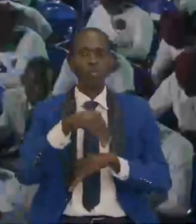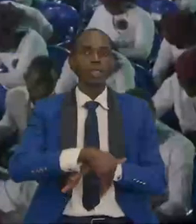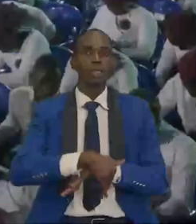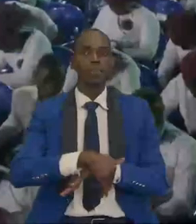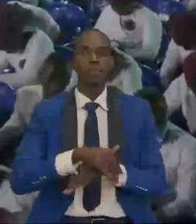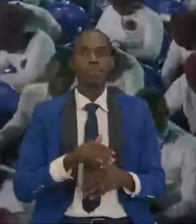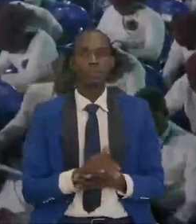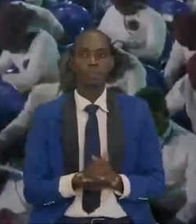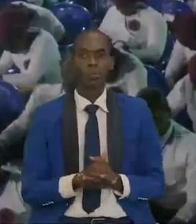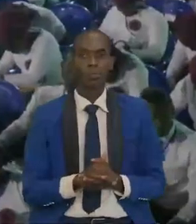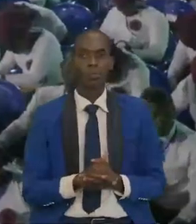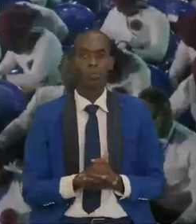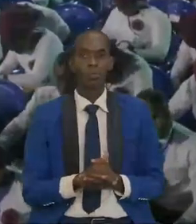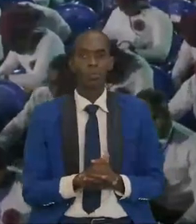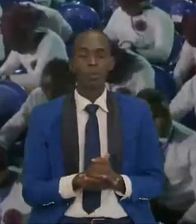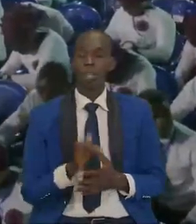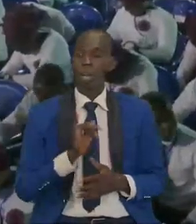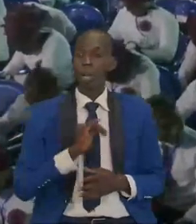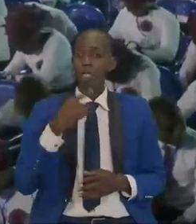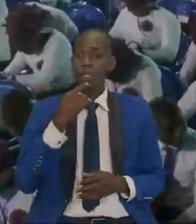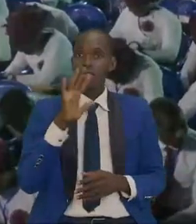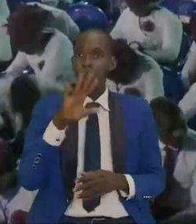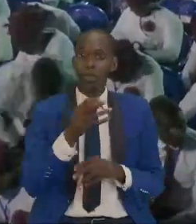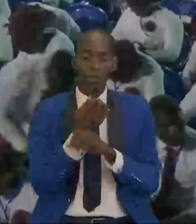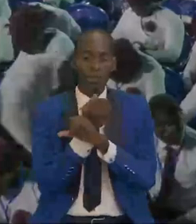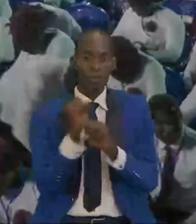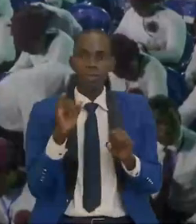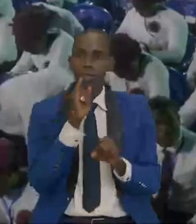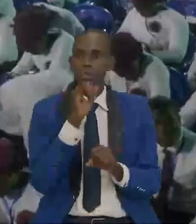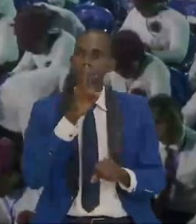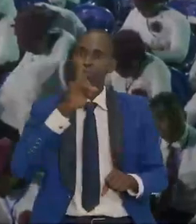ton salut sera garanti ce soir.